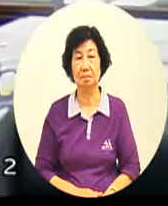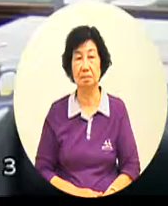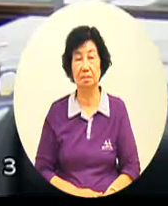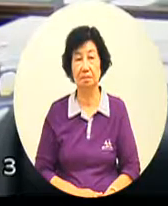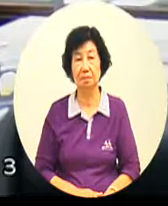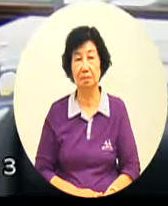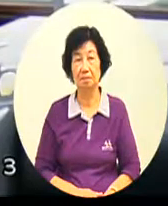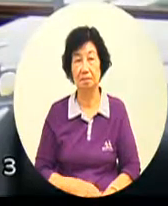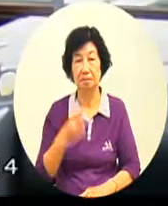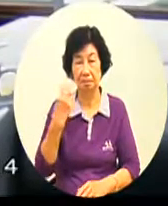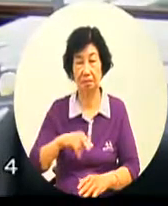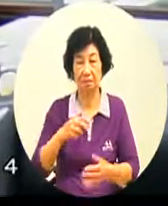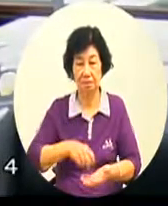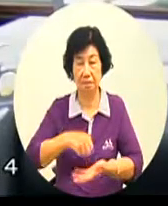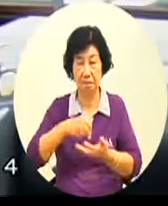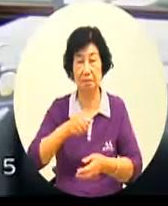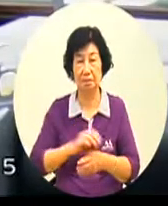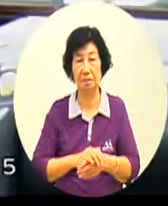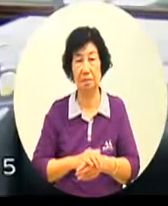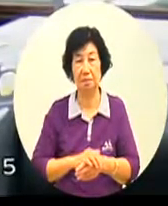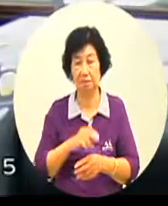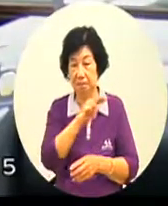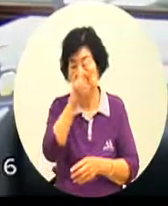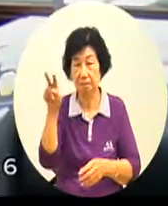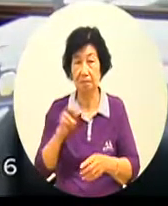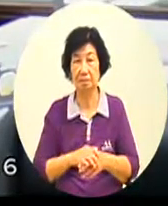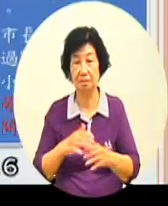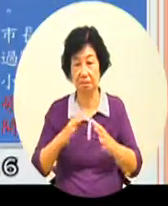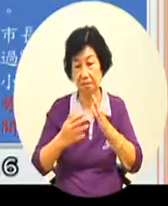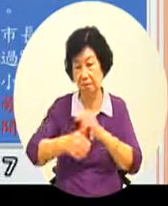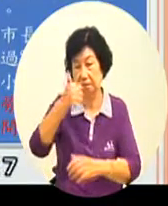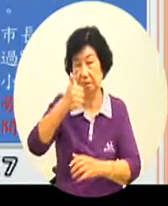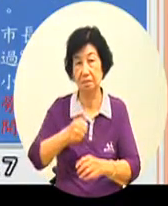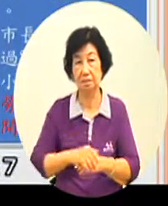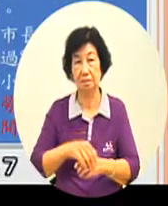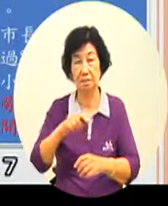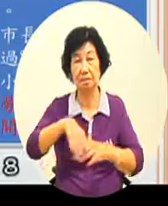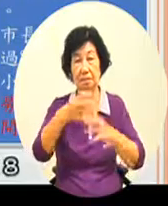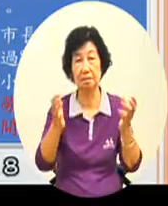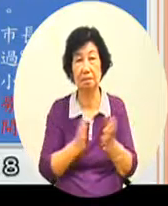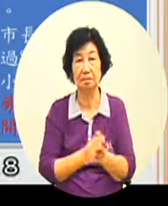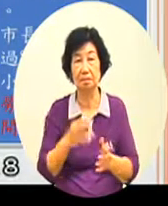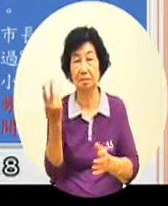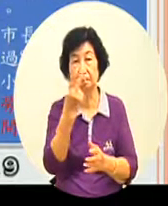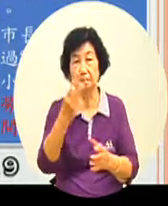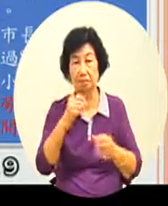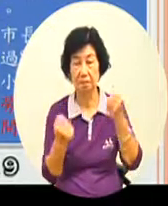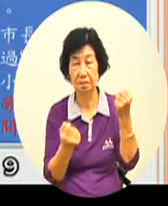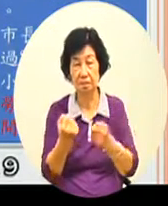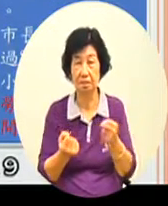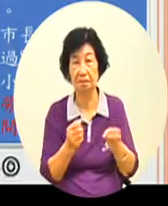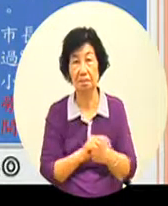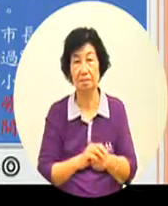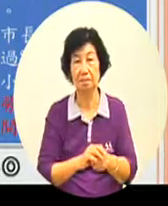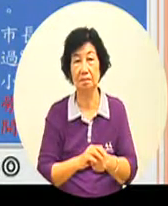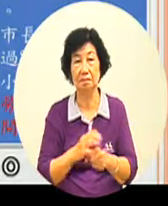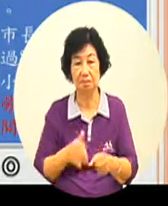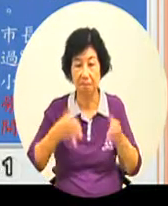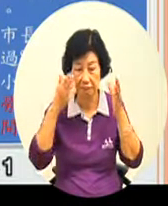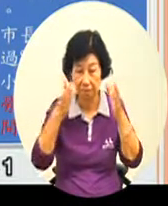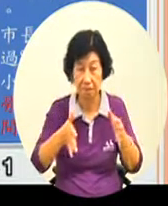我在这边还要提的就是说，我们可以看到的哦，市长的部分，市长有两个司机嘛，我在这边也请你对市长的